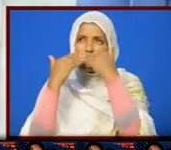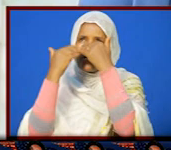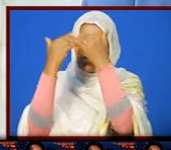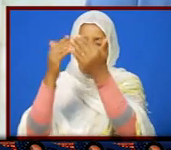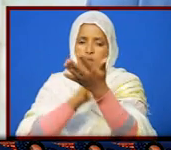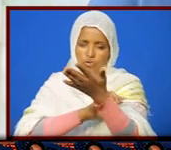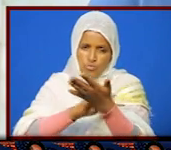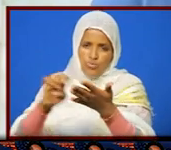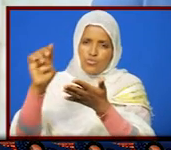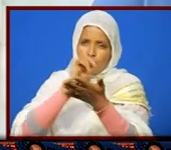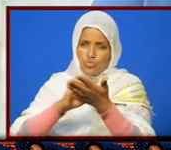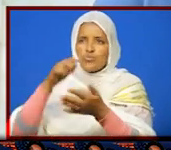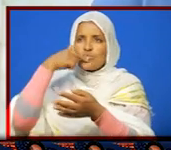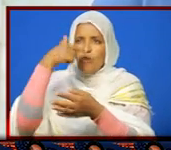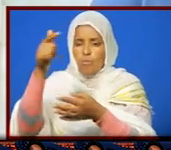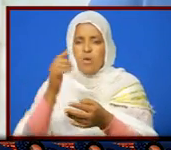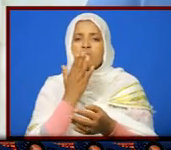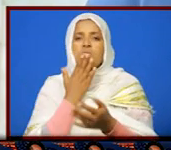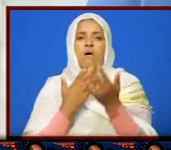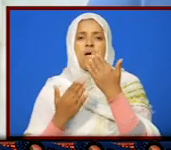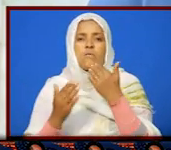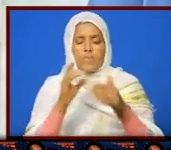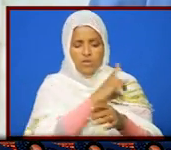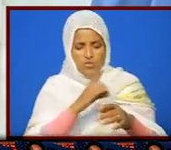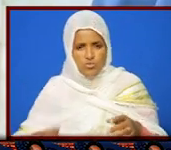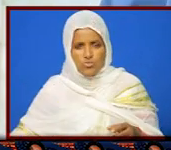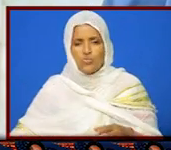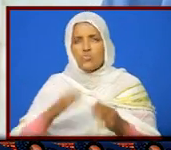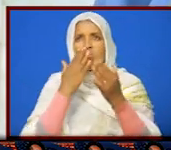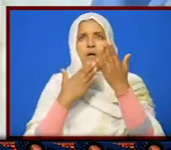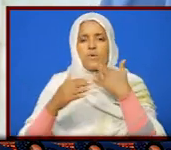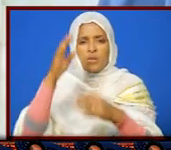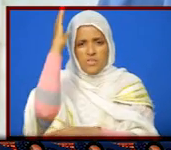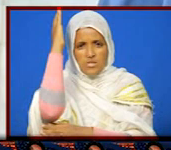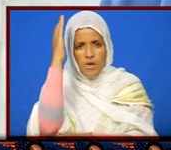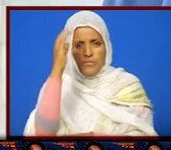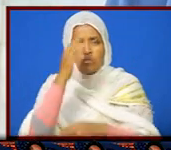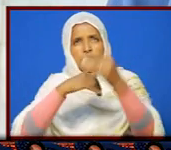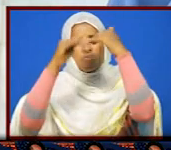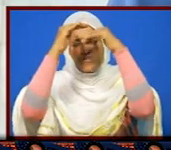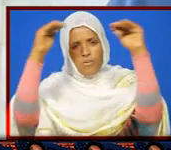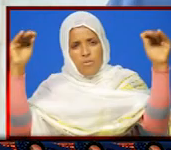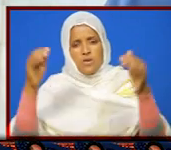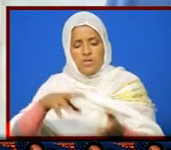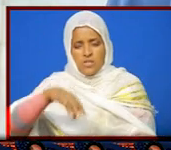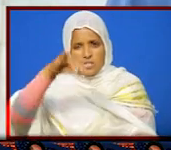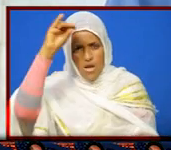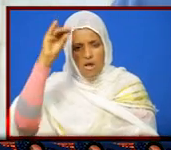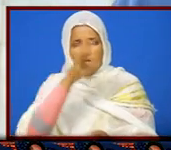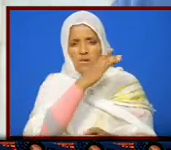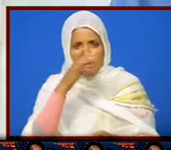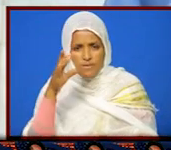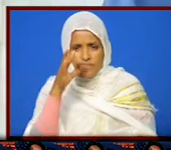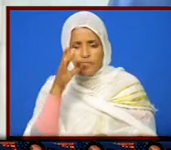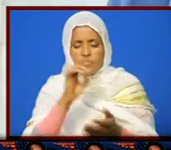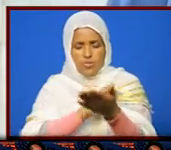ዝማሬ ምስጋና ቅዱስ ቅዱስ በማለት ጣዕመ ክርስቶስ፣ ጣዕመ እግዚአብሔር፣ ጣዕመ ጽርሃ አርያም፣ ጣዕመ